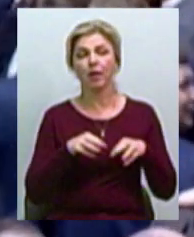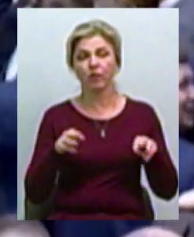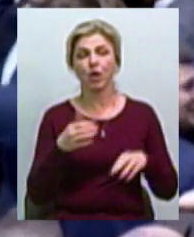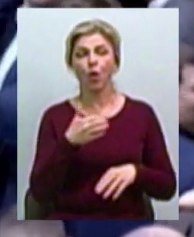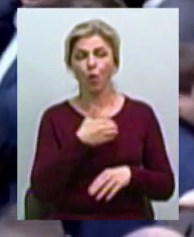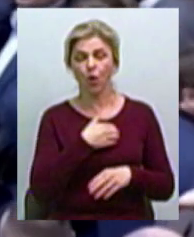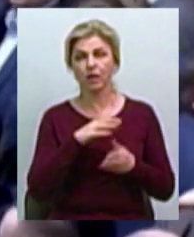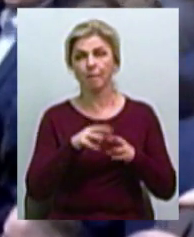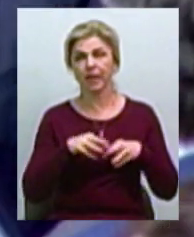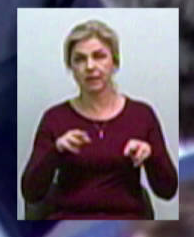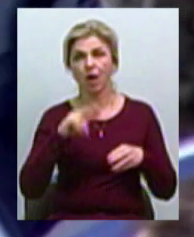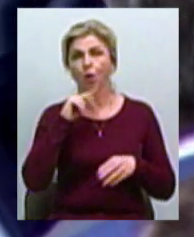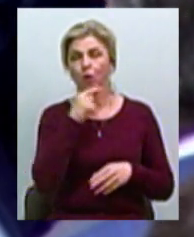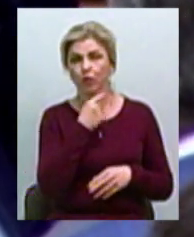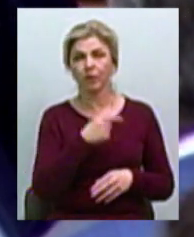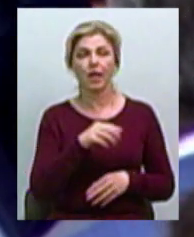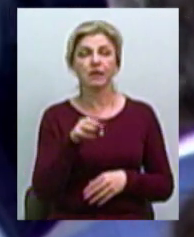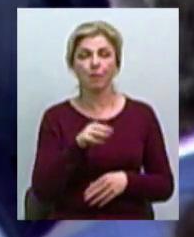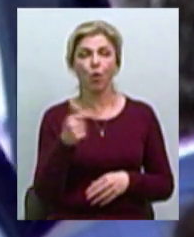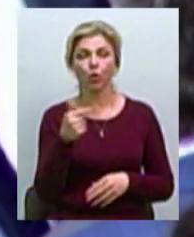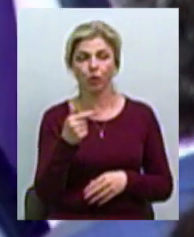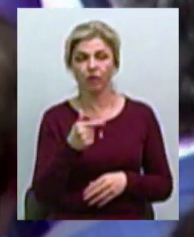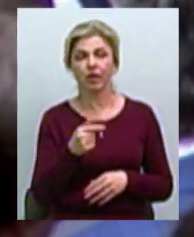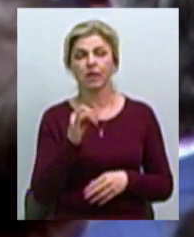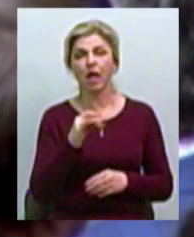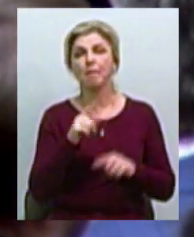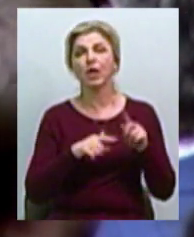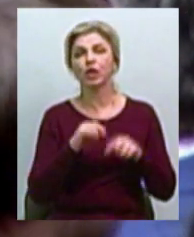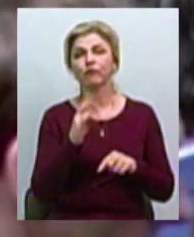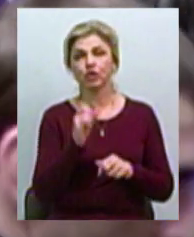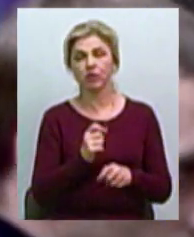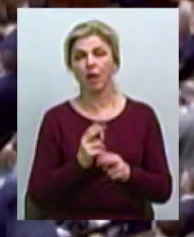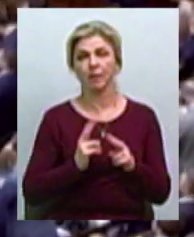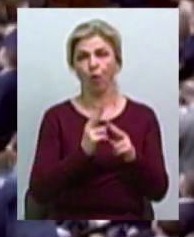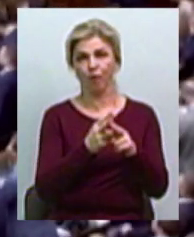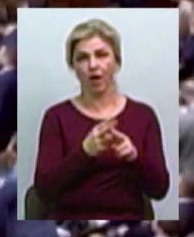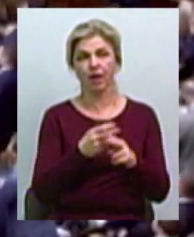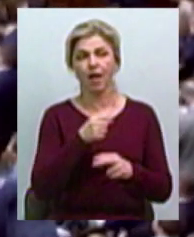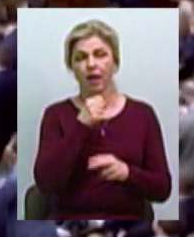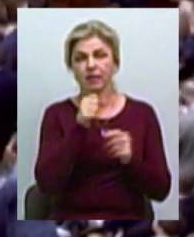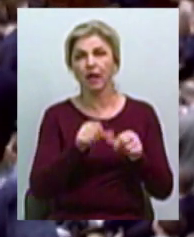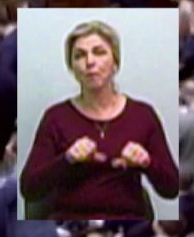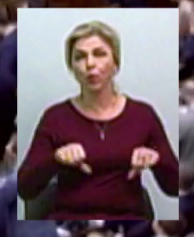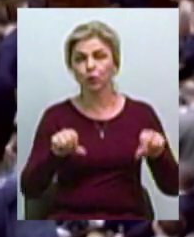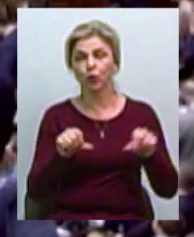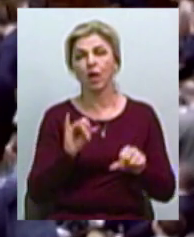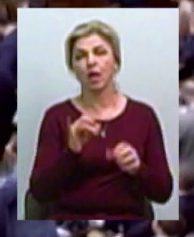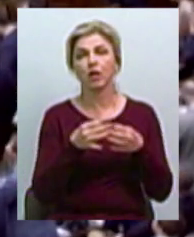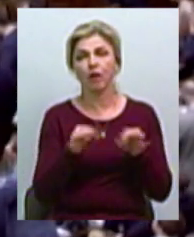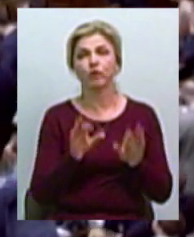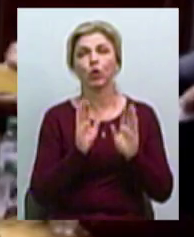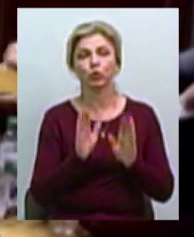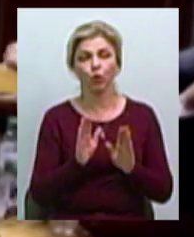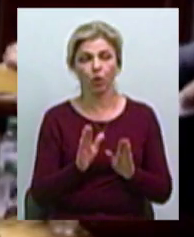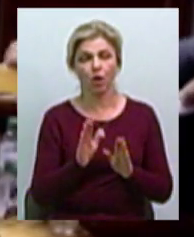міністр економіки та розвитку Тимофій Милованов, ОПЗЖ та «Батьківщина» заблокували трибуну. Виступити міністру дозволили тільки після